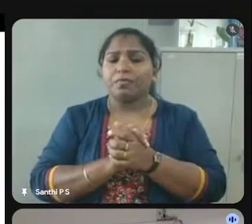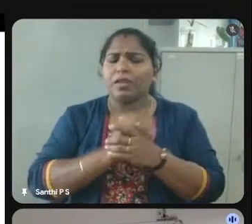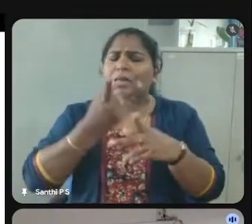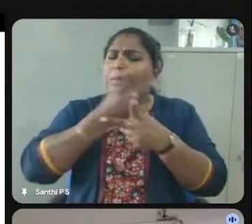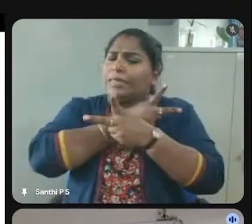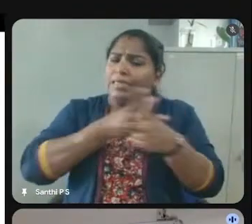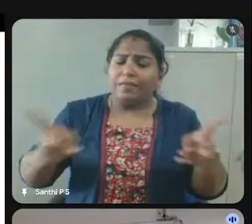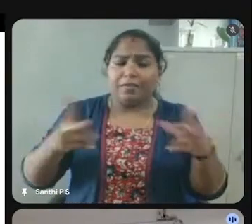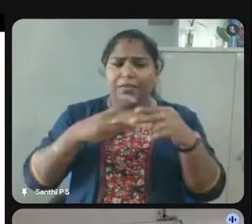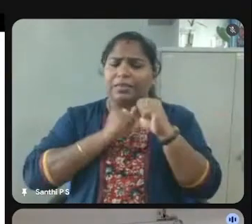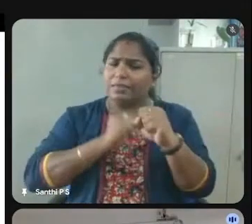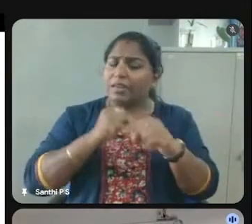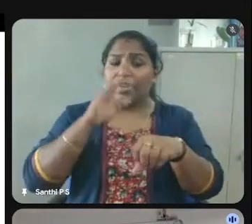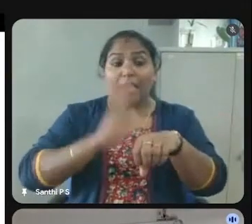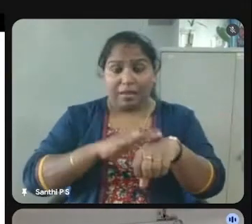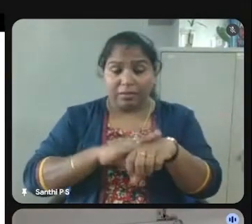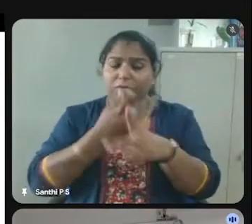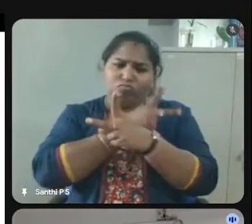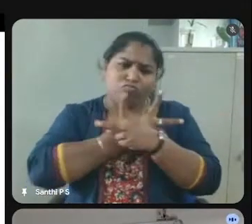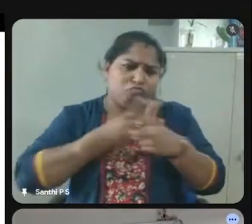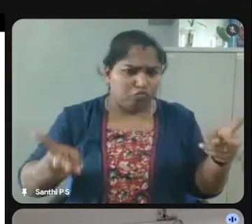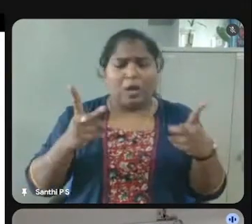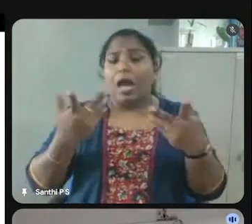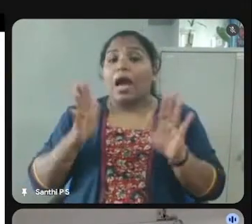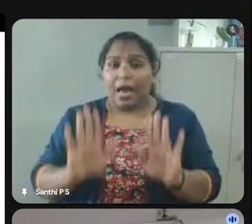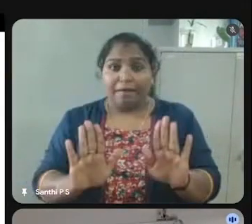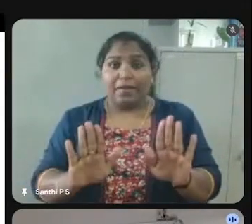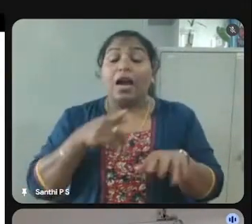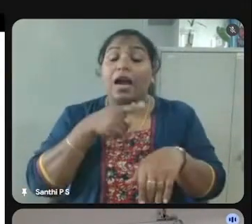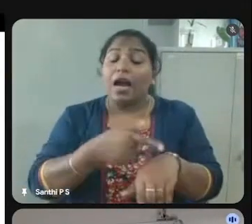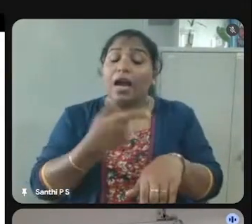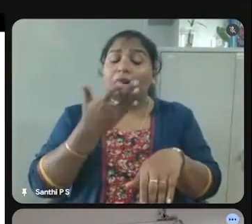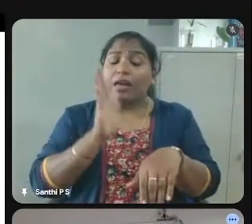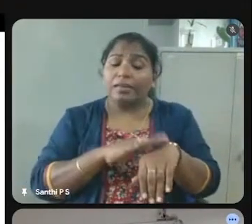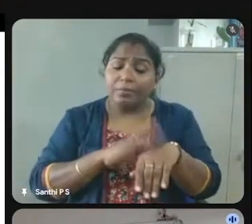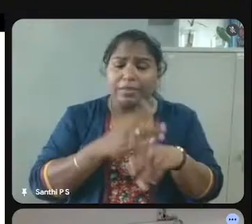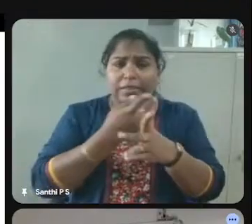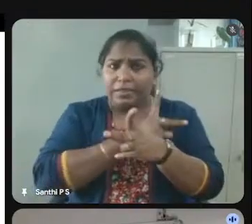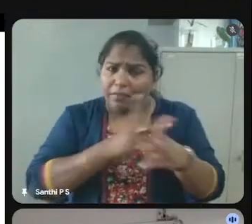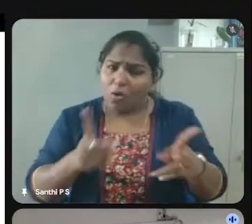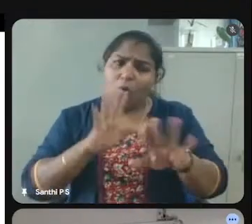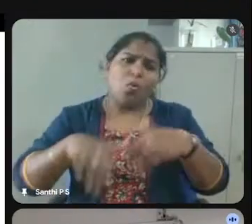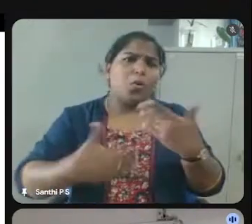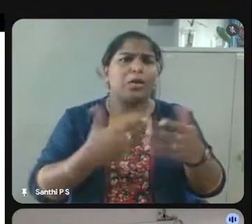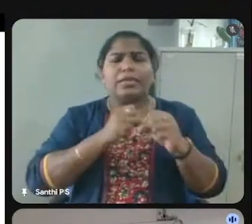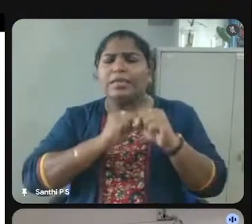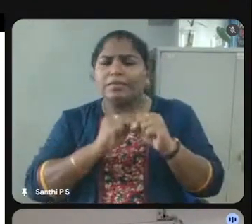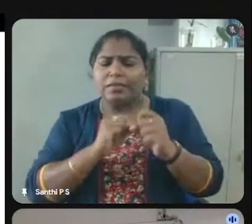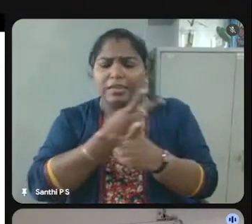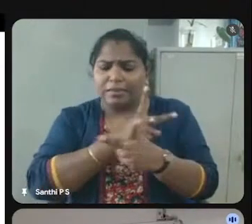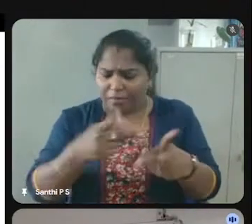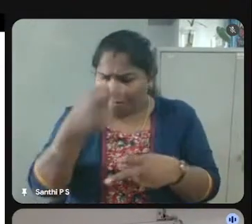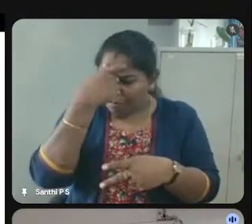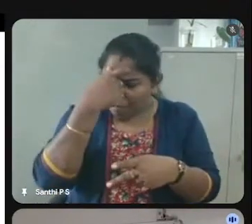പ്രയാസങ്ങൾ, നമ്മുടെ ജീവിതത്തിൽ നമുക്കുണ്ടാകുന്ന പ്രയാസങ്ങളെ നമ്മൾ നേരിടുന്നു, അതുപോലെ തന്നെ ബുദ്ധിമുട്ടുകളെ, മറ്റു പ്രശ്നങ്ങളെ